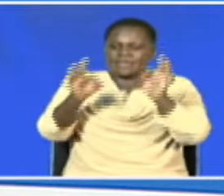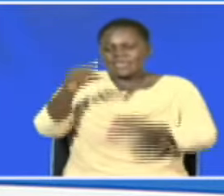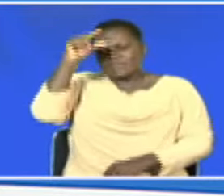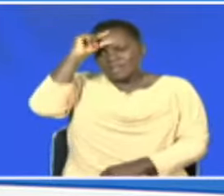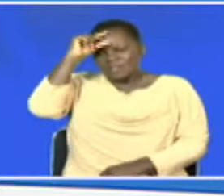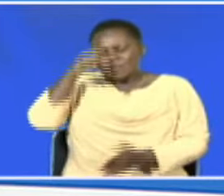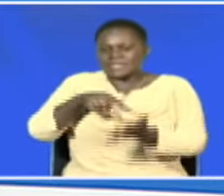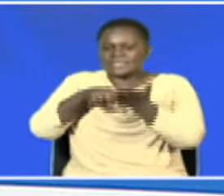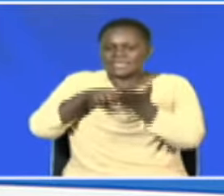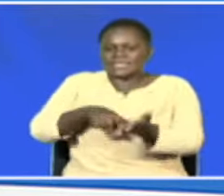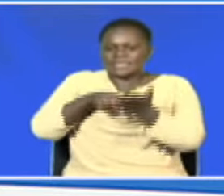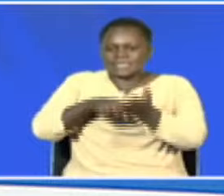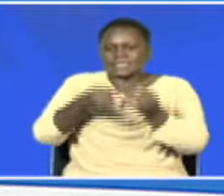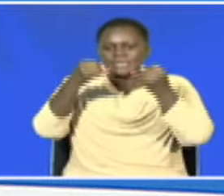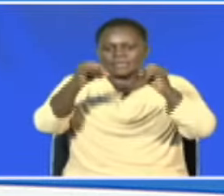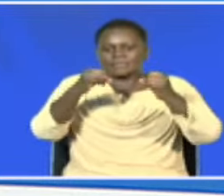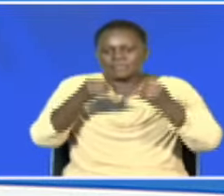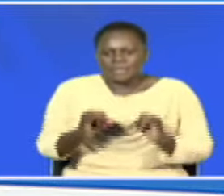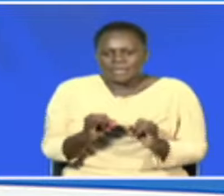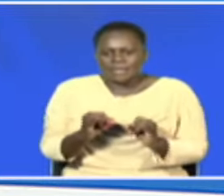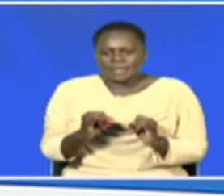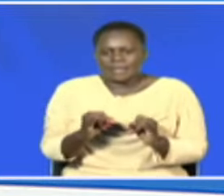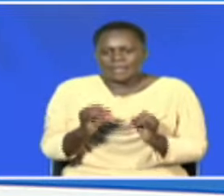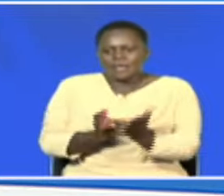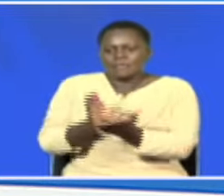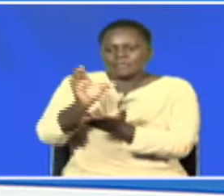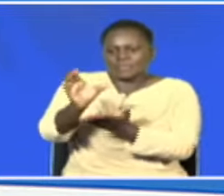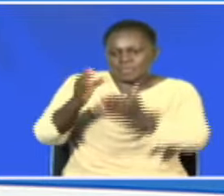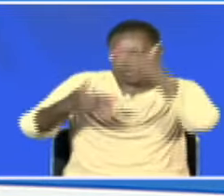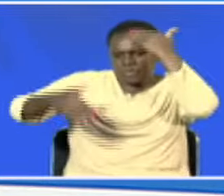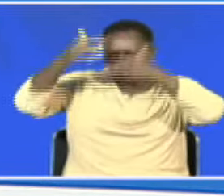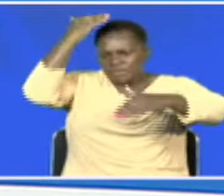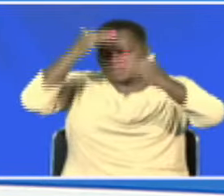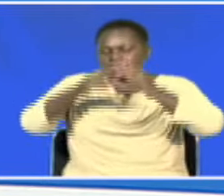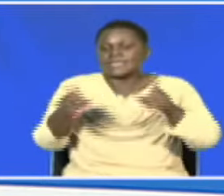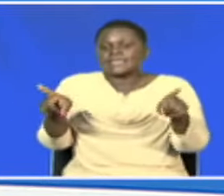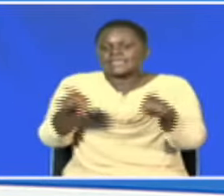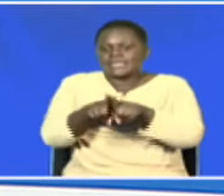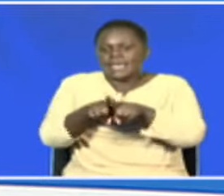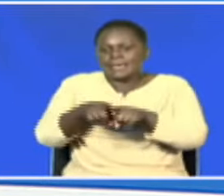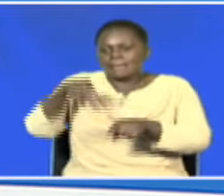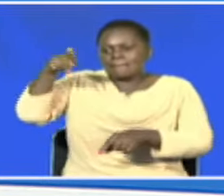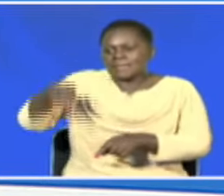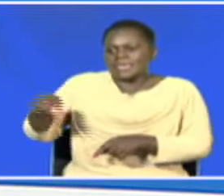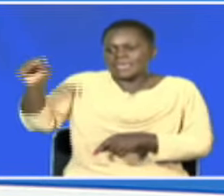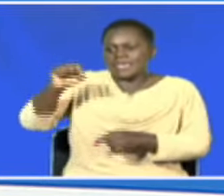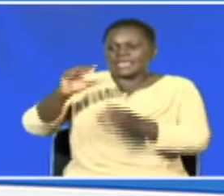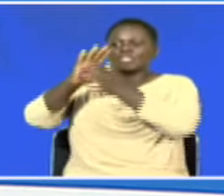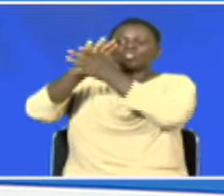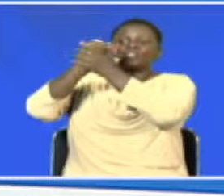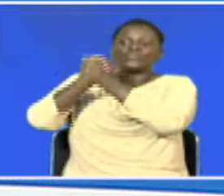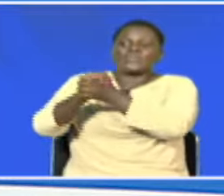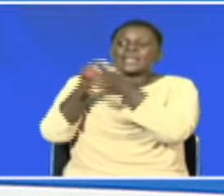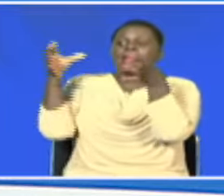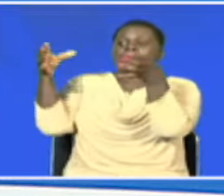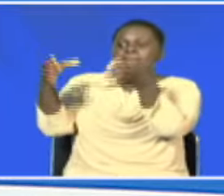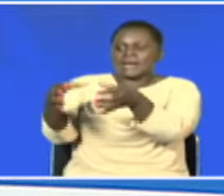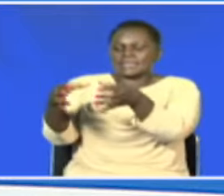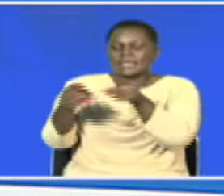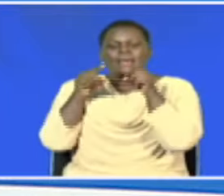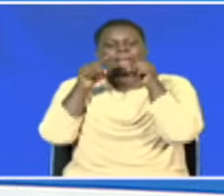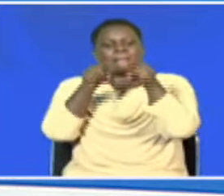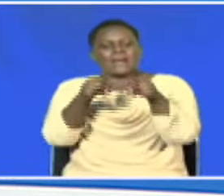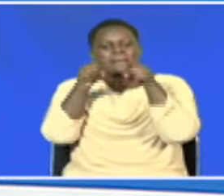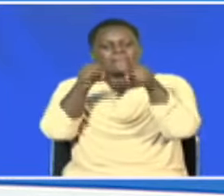serikali itasisitiza kutekeleza mtindo mpya wa ufadhili wa vyuo vikuu. Vilevile katibu mkuu wa chama cha Jubilee Jeremiah Kioni